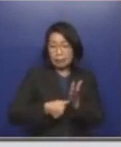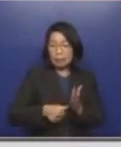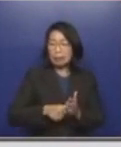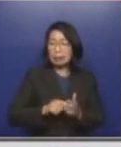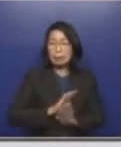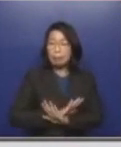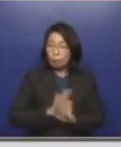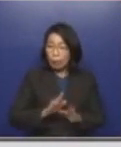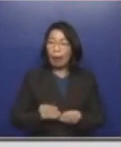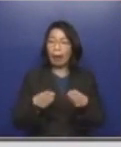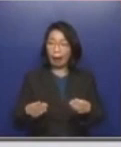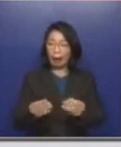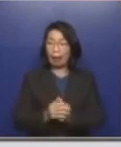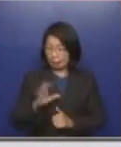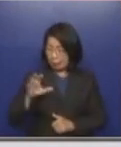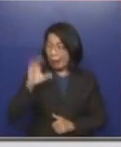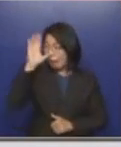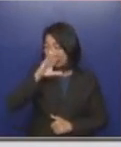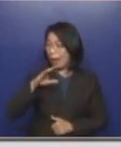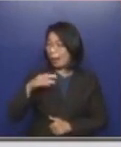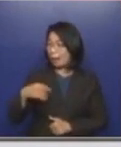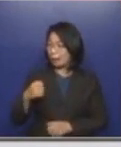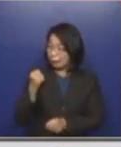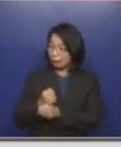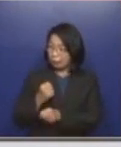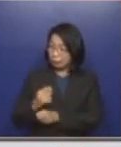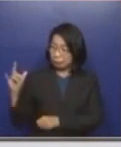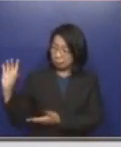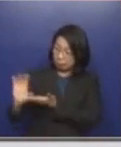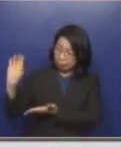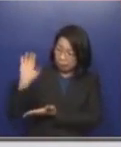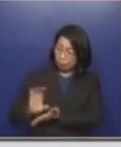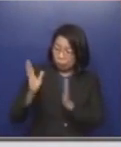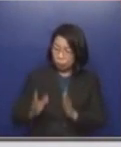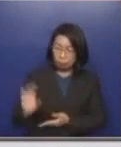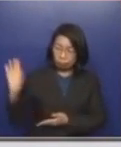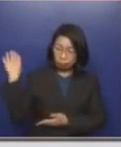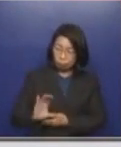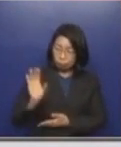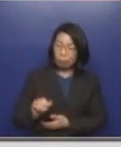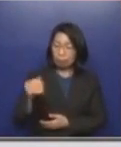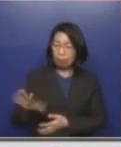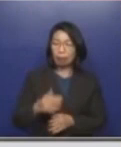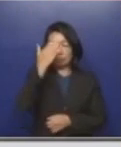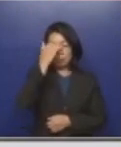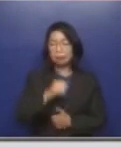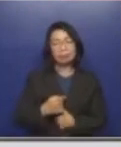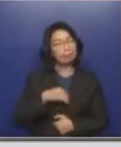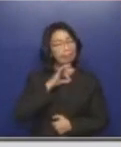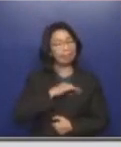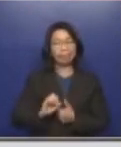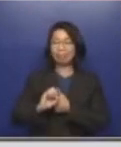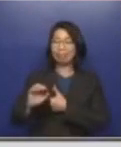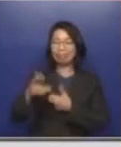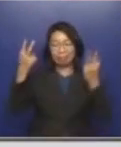เอาเงินมาช่วยเหลือเอานักลงทุนมาปลอบใจยังไงก็ว่าไปซึ่งผมคิดว่าแนะนำไปก็ไร้ประโยชน์สิ่งสำคัญคืออะไรครับท่